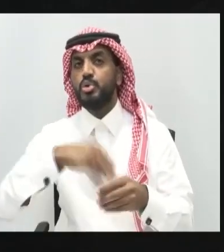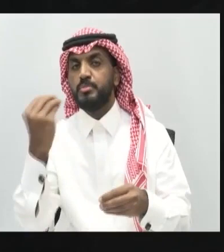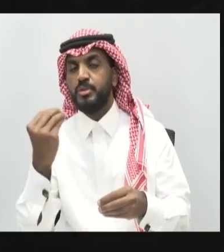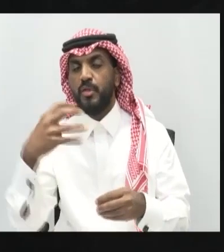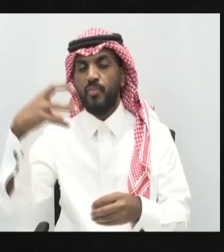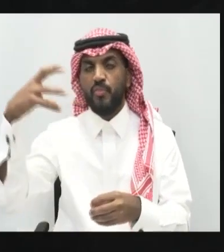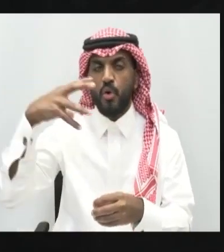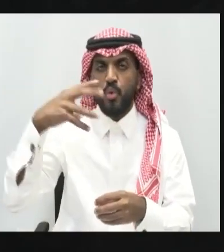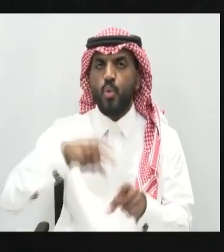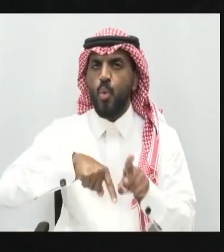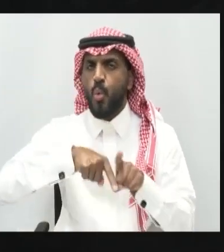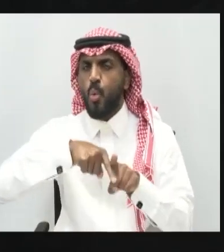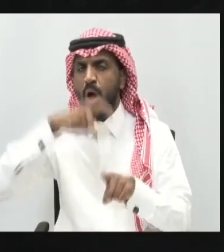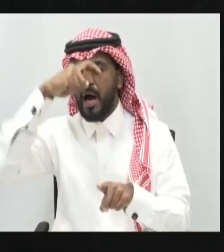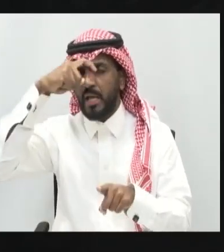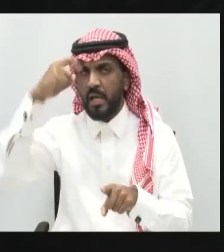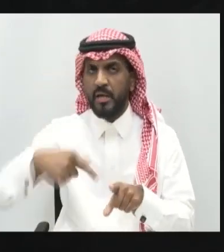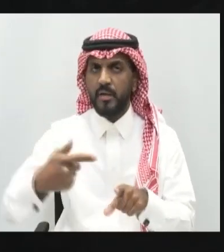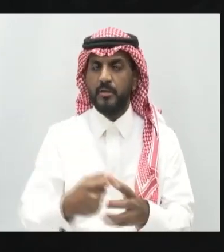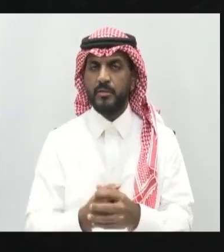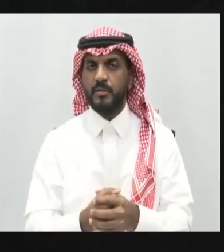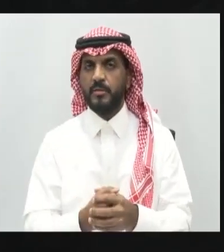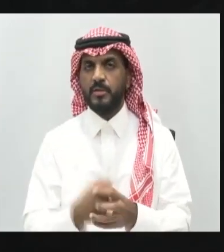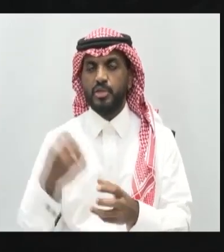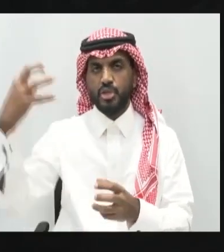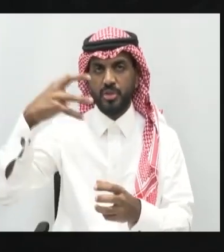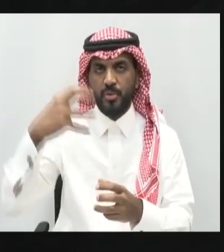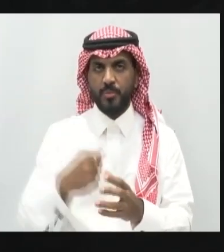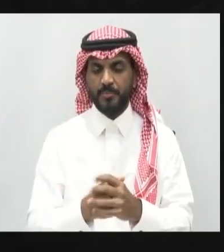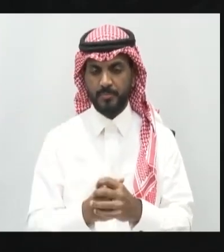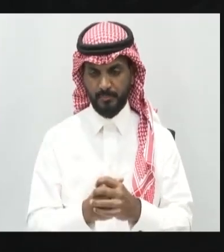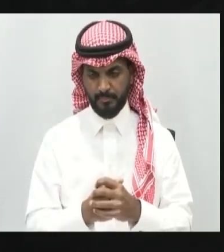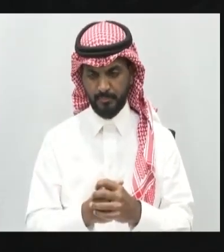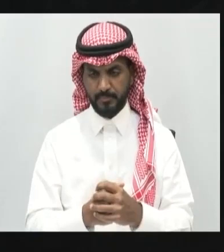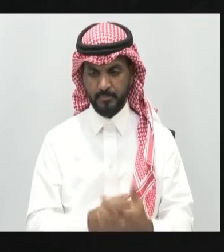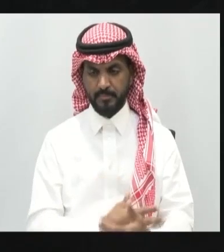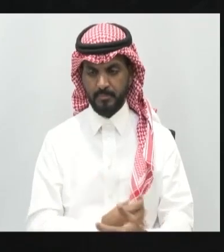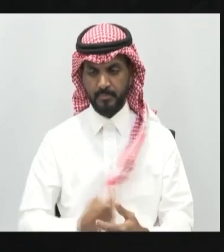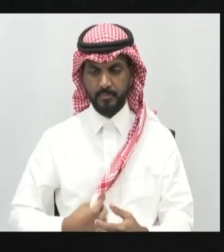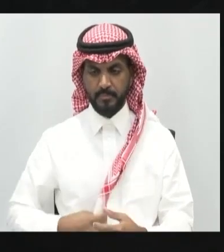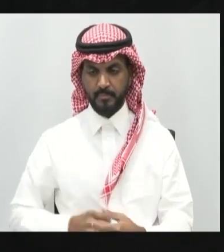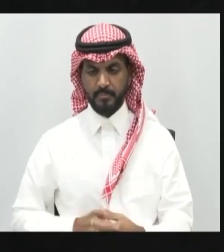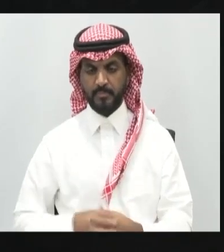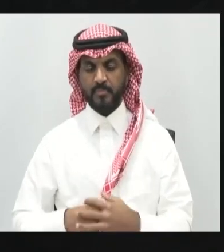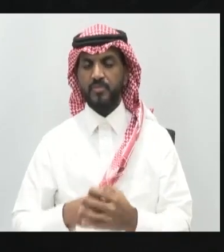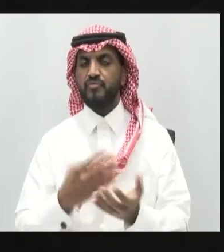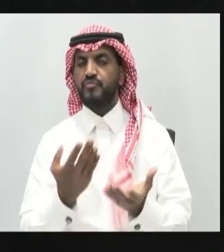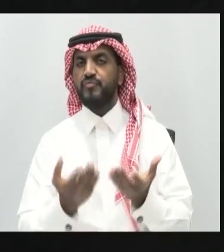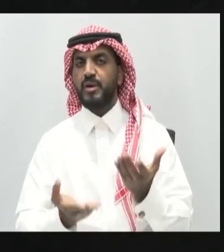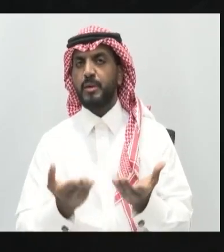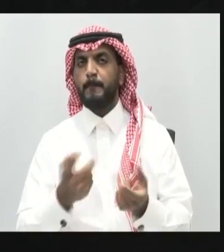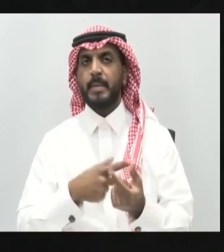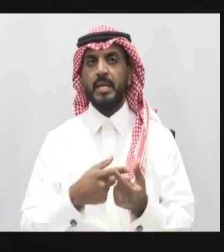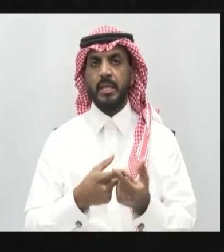ضوء وحراره جسم يشع منه الضوء والحراره اذا هذا فرق